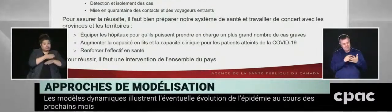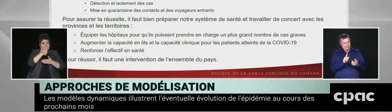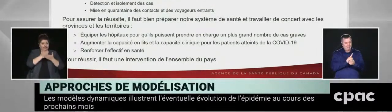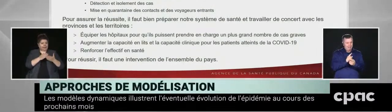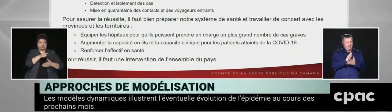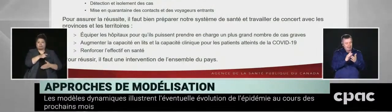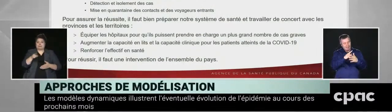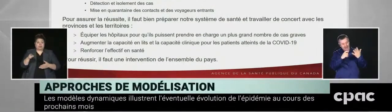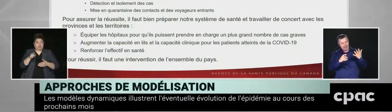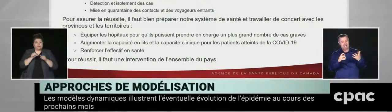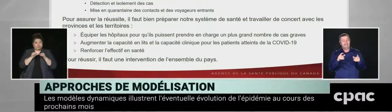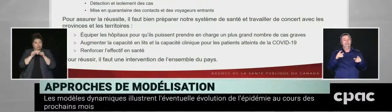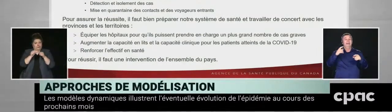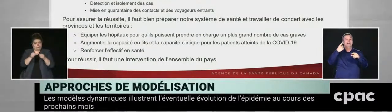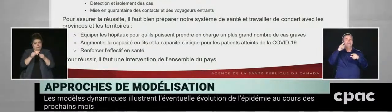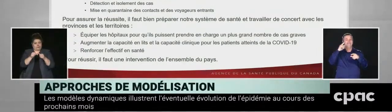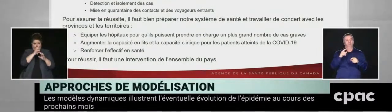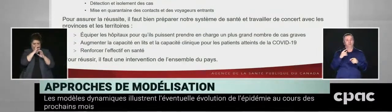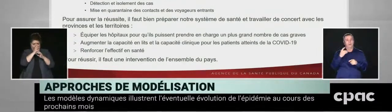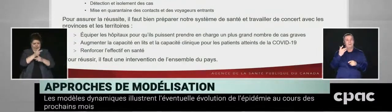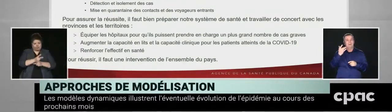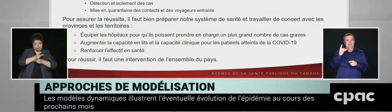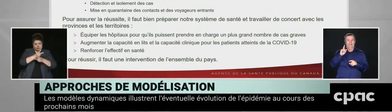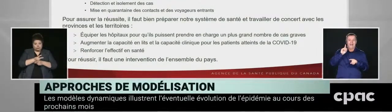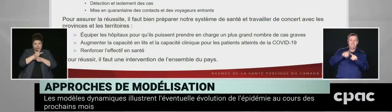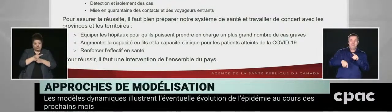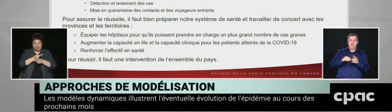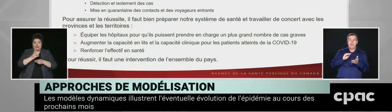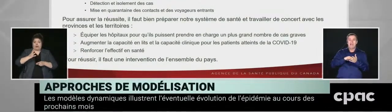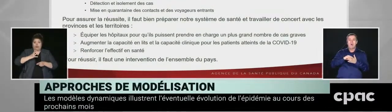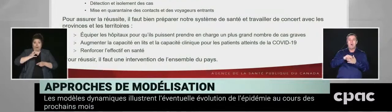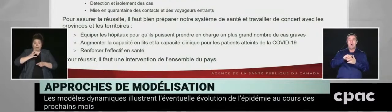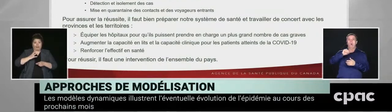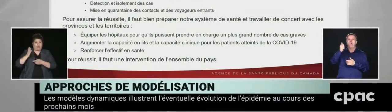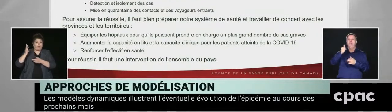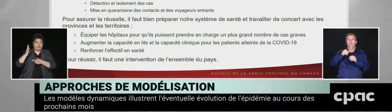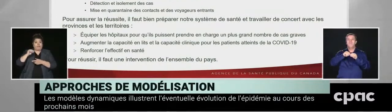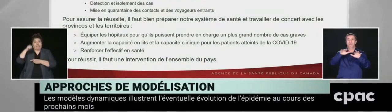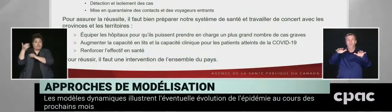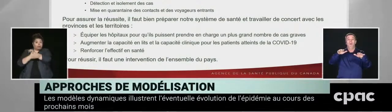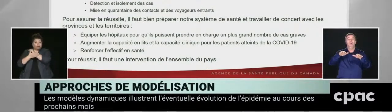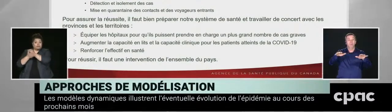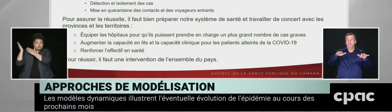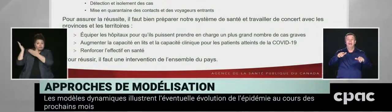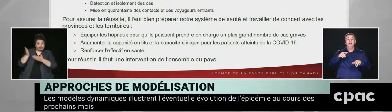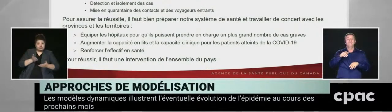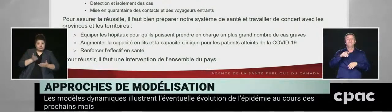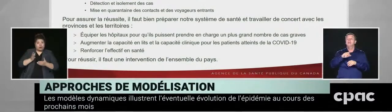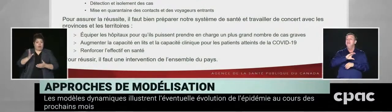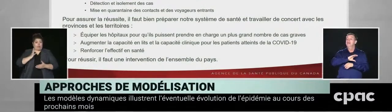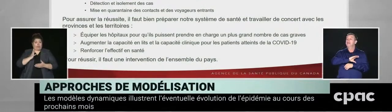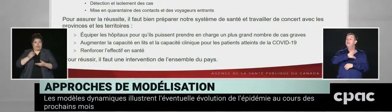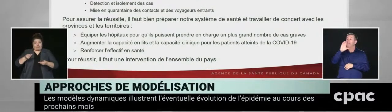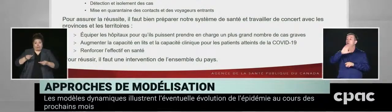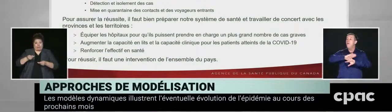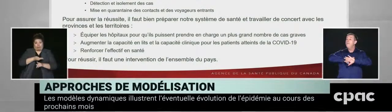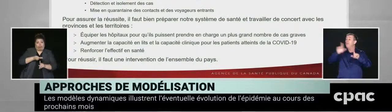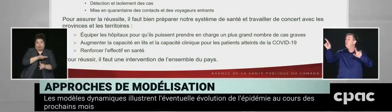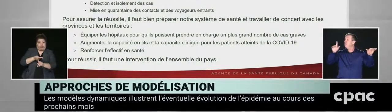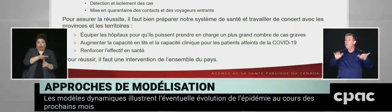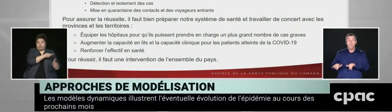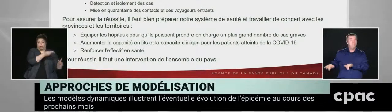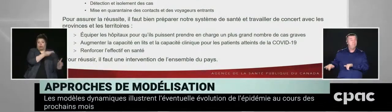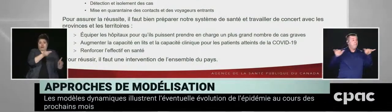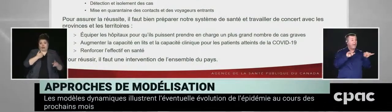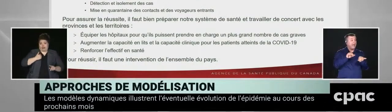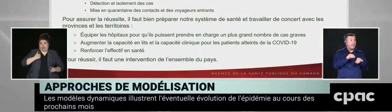de la maladie au pays. L'épidémie n'est pas la même dans toutes les parties du pays. Conséquemment, quand les